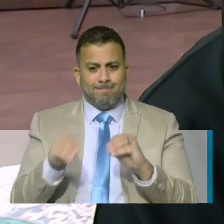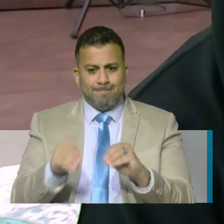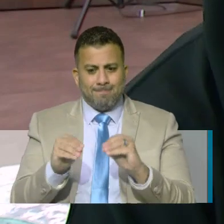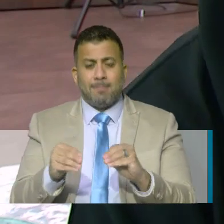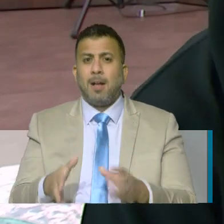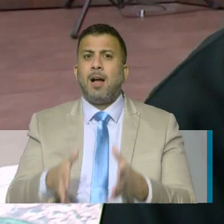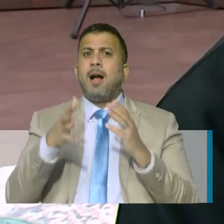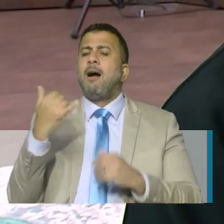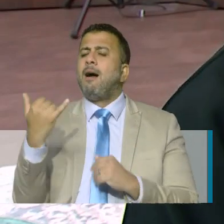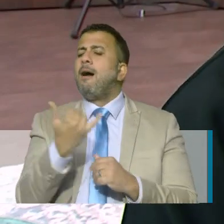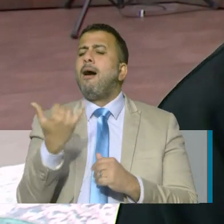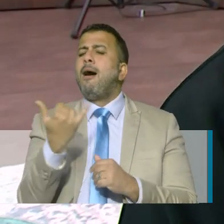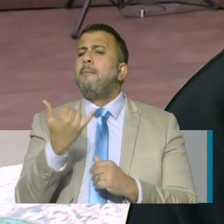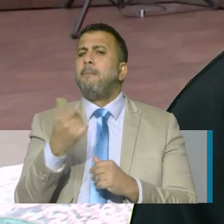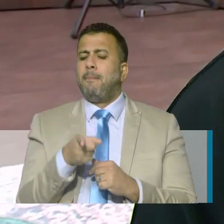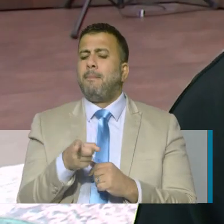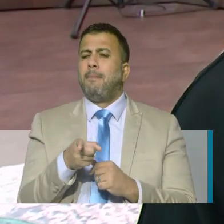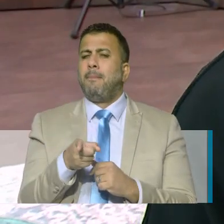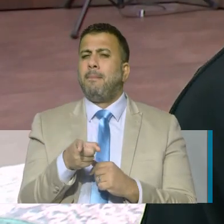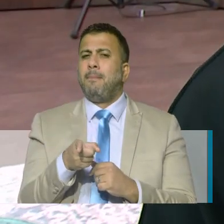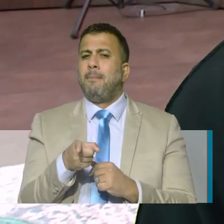أهم شيء في